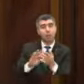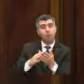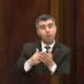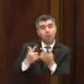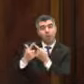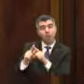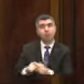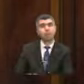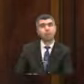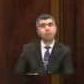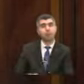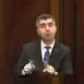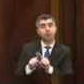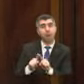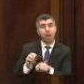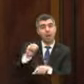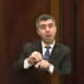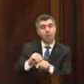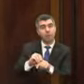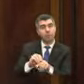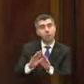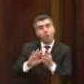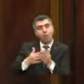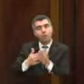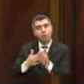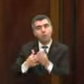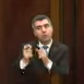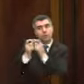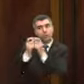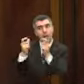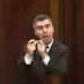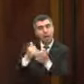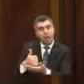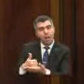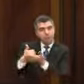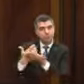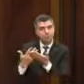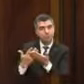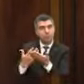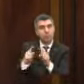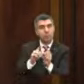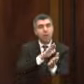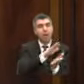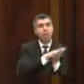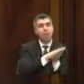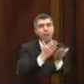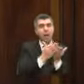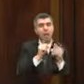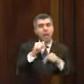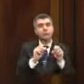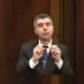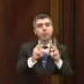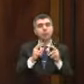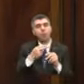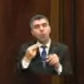الاستهلاك، الشق الآخر الذي يذهب إلى الاستثمار، والشق الآخر الذي يذهب إلى الادخار إن كان هناك ادخار،